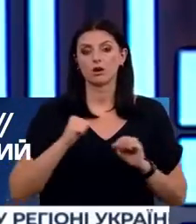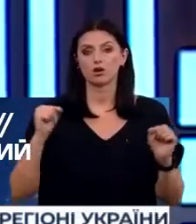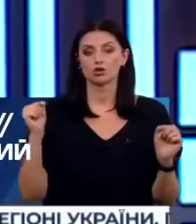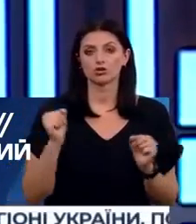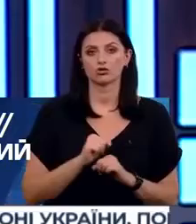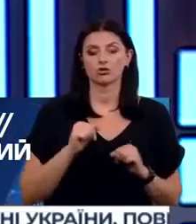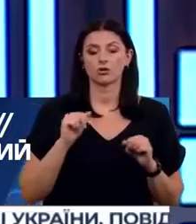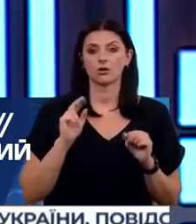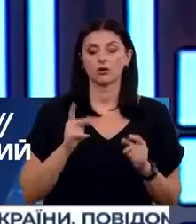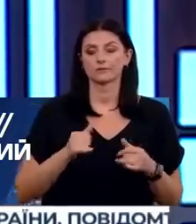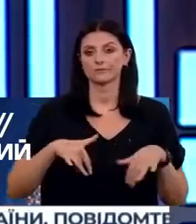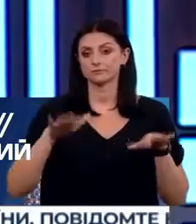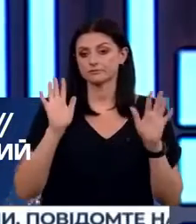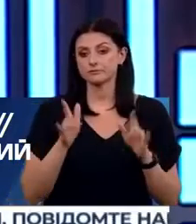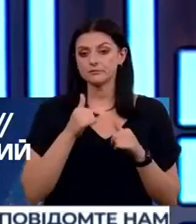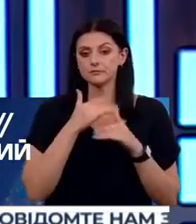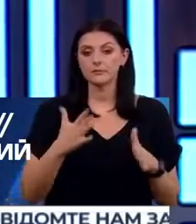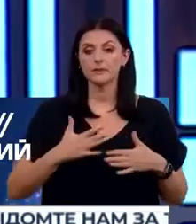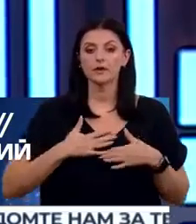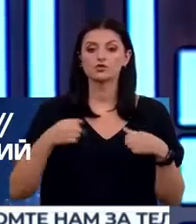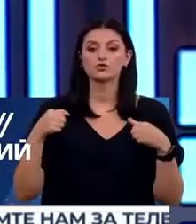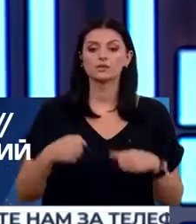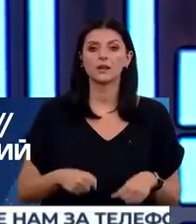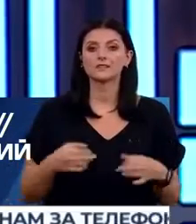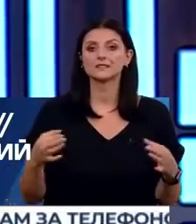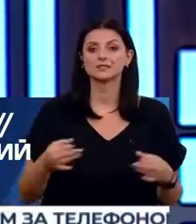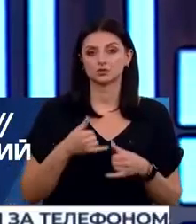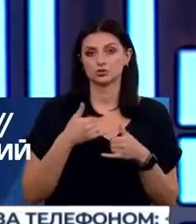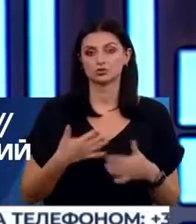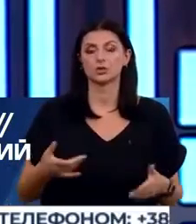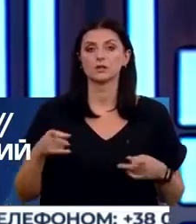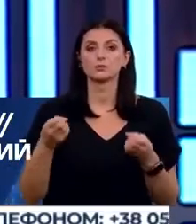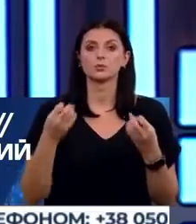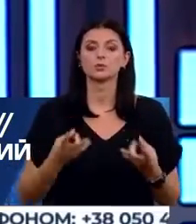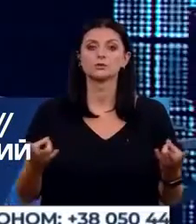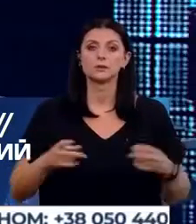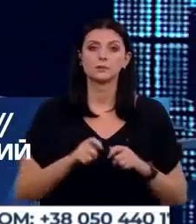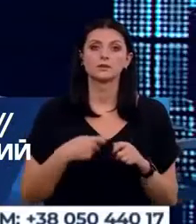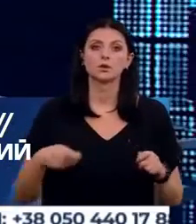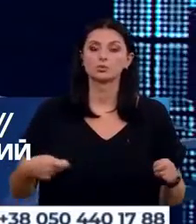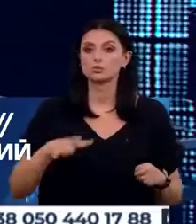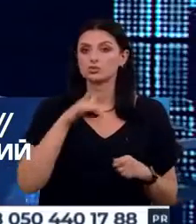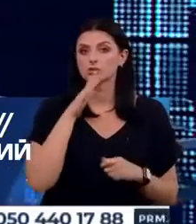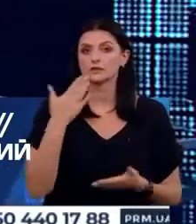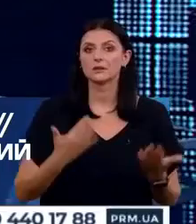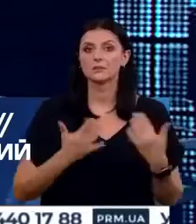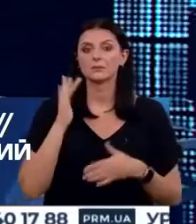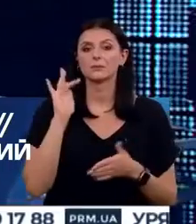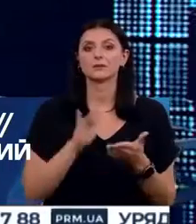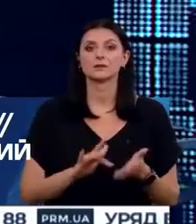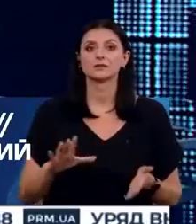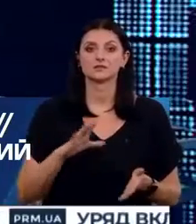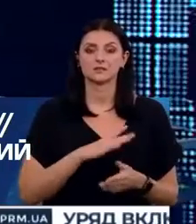завіса, неспроможності нашої влади ні на що, їм просто треба тягнути час. Тому що якби мета ставилась